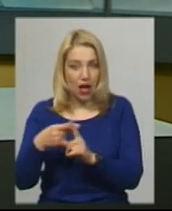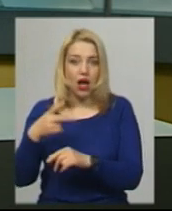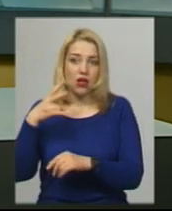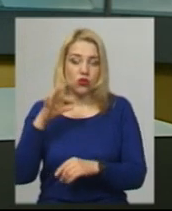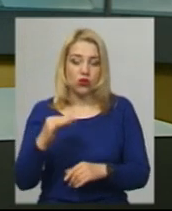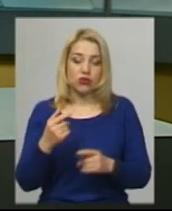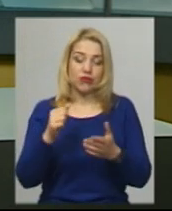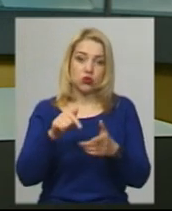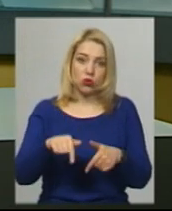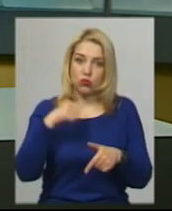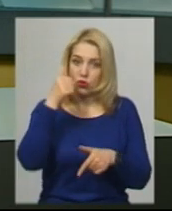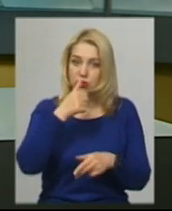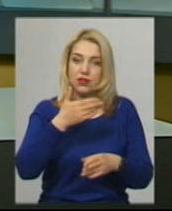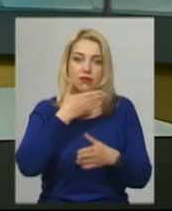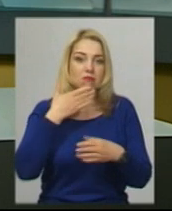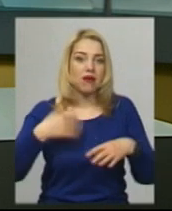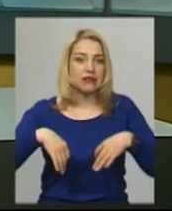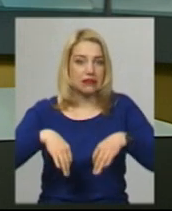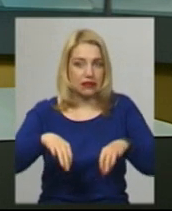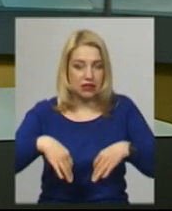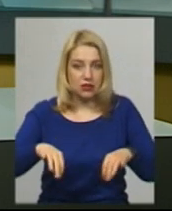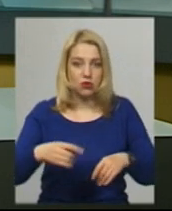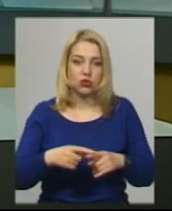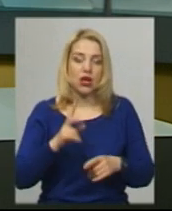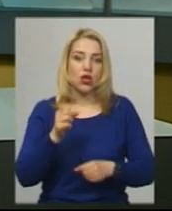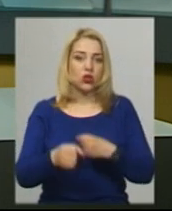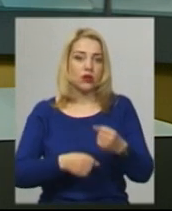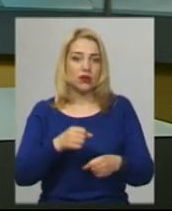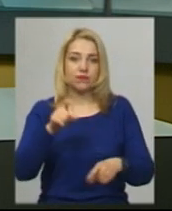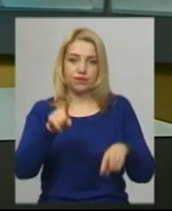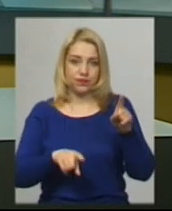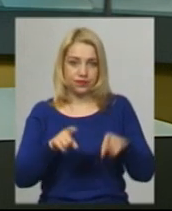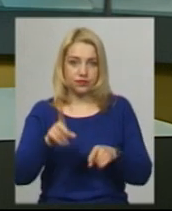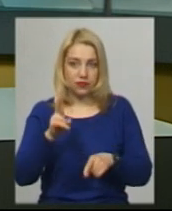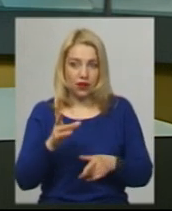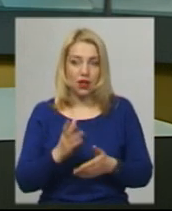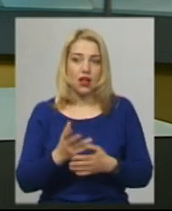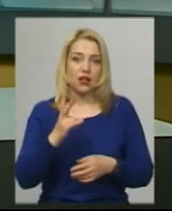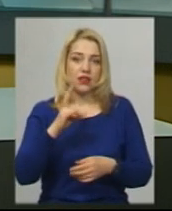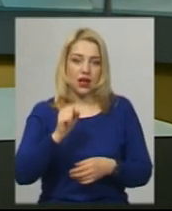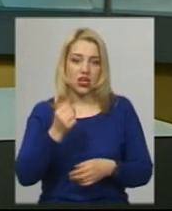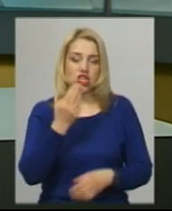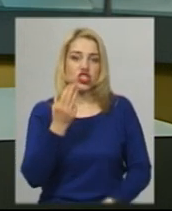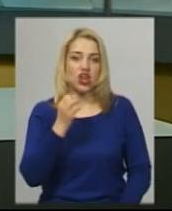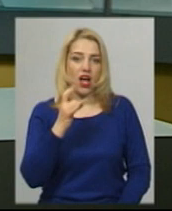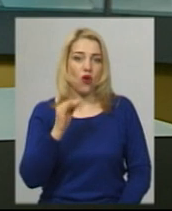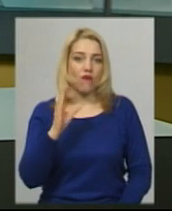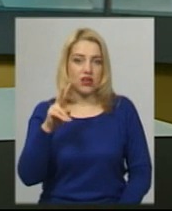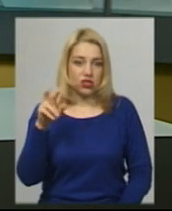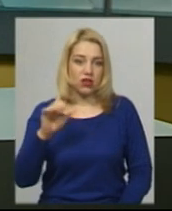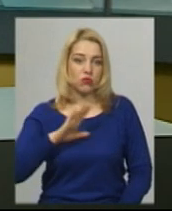та відсутність транспорту дістатись на кладовище можуть одиниці. На кладовищі у Шаровечці побувала і наша знімальна група.